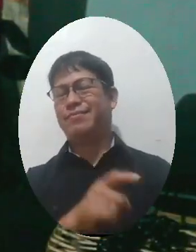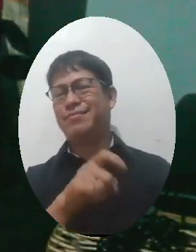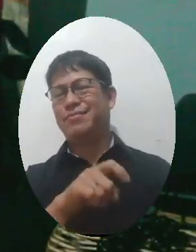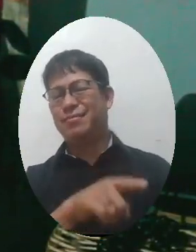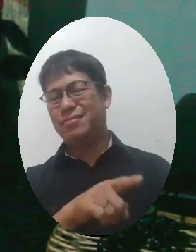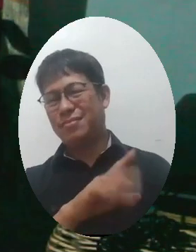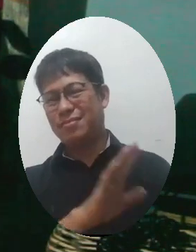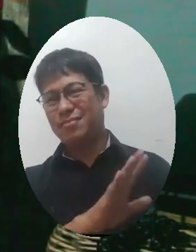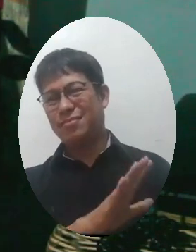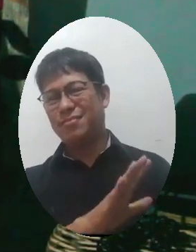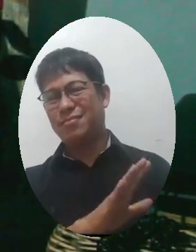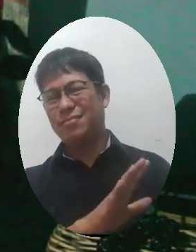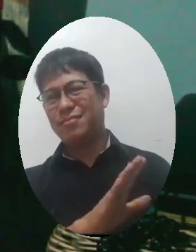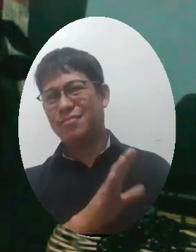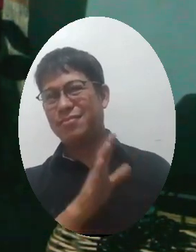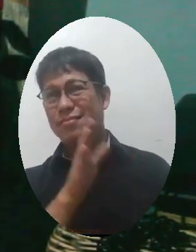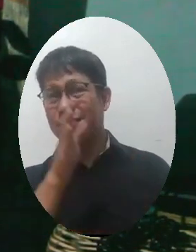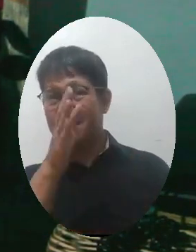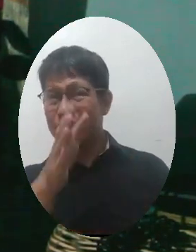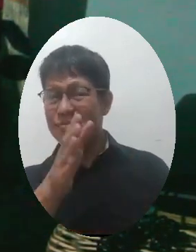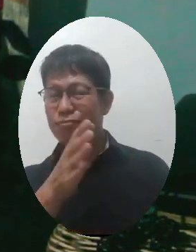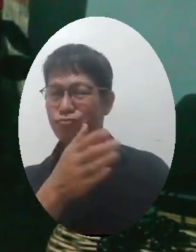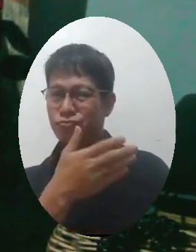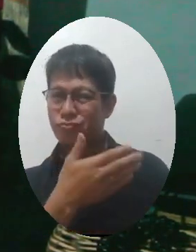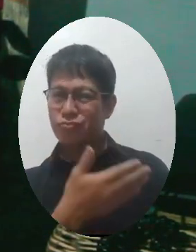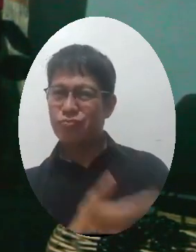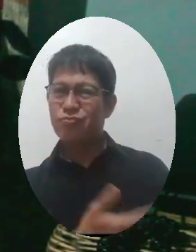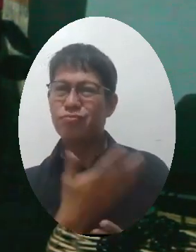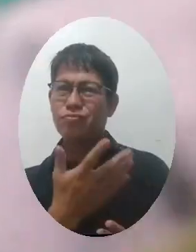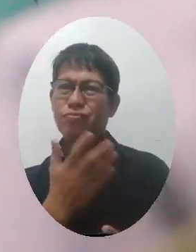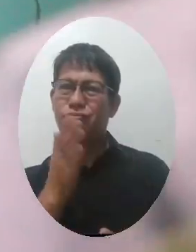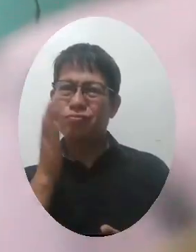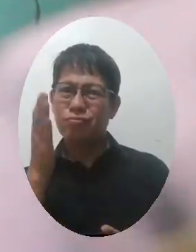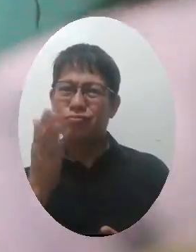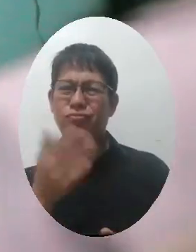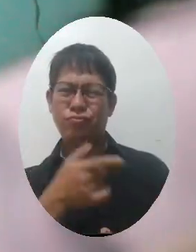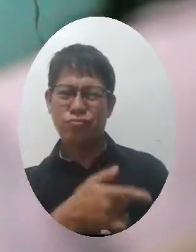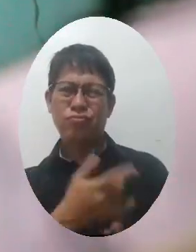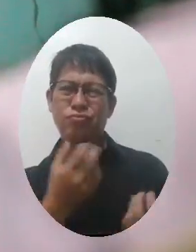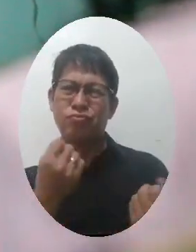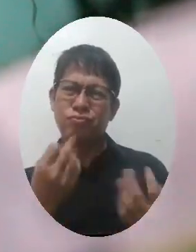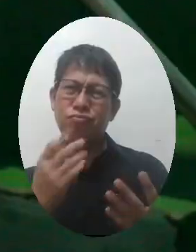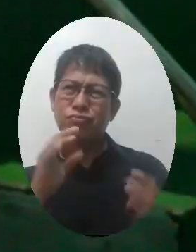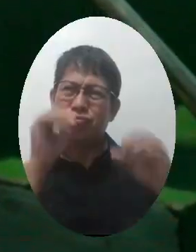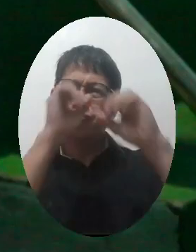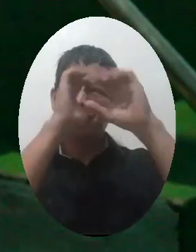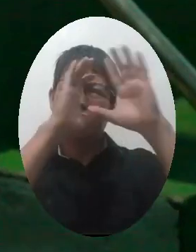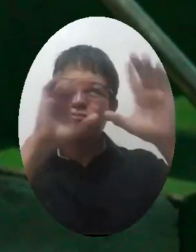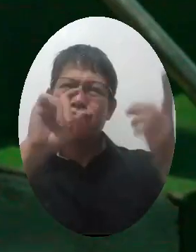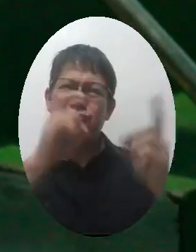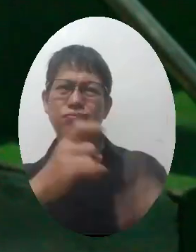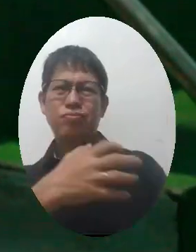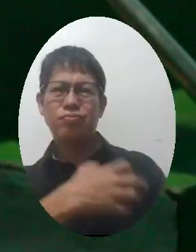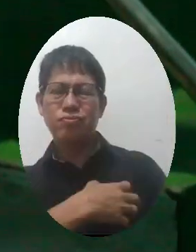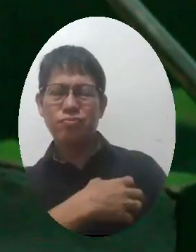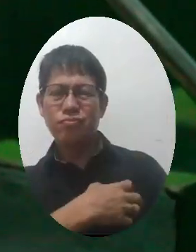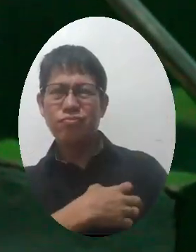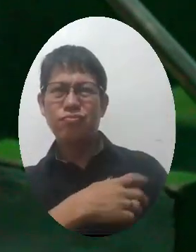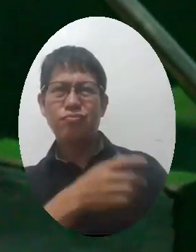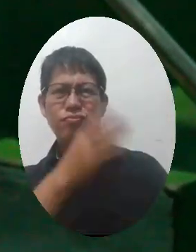po yung kailangan niya para maganda rin yung maging buhay niya pag laki niya eh. Madami siyang gusto eh.